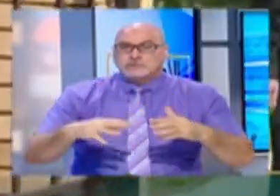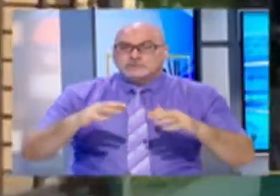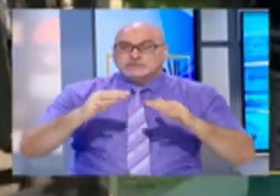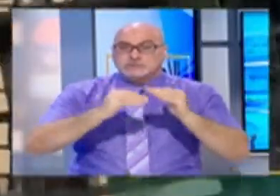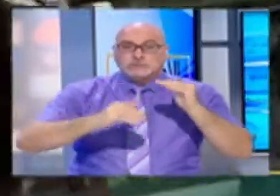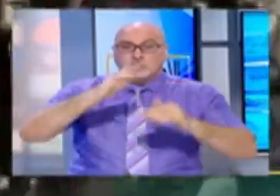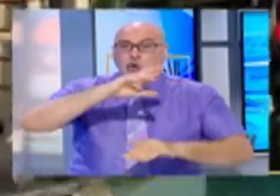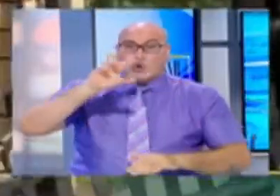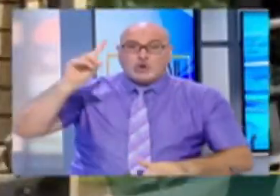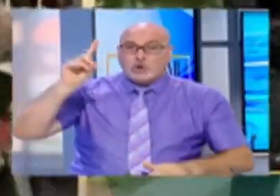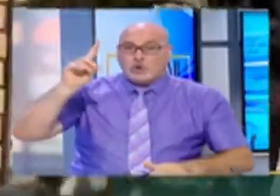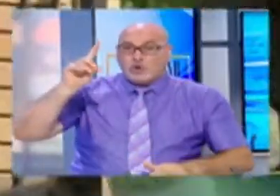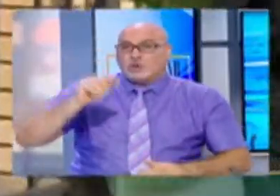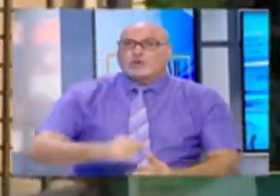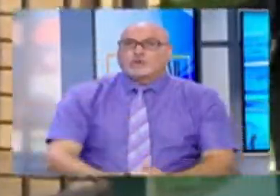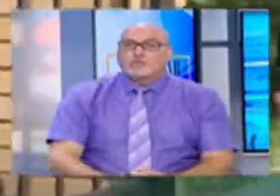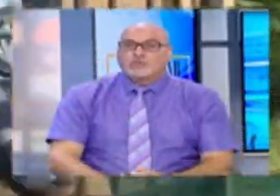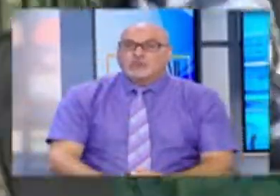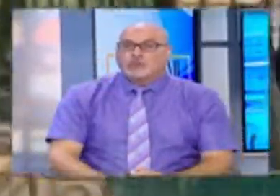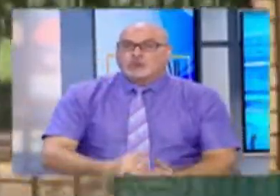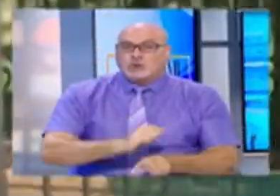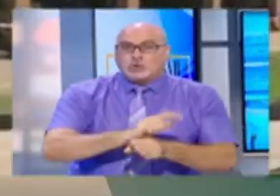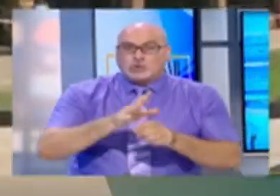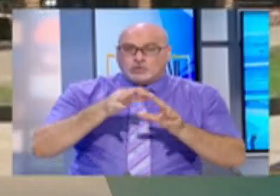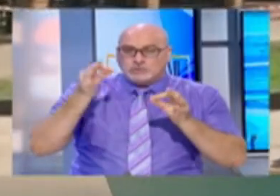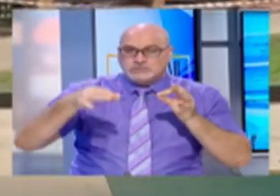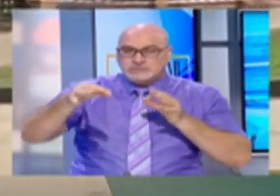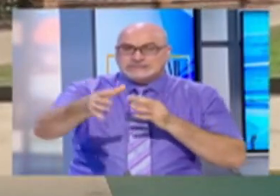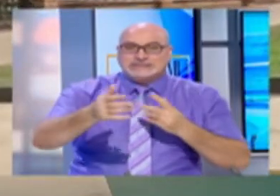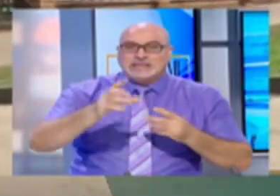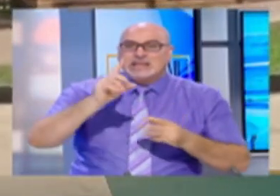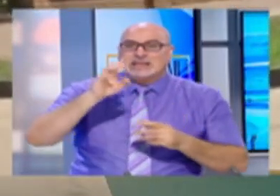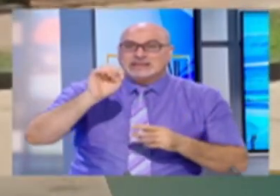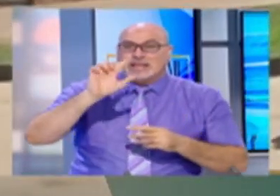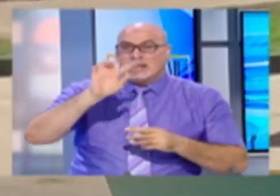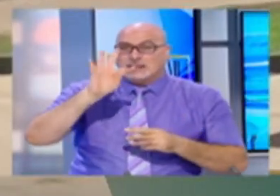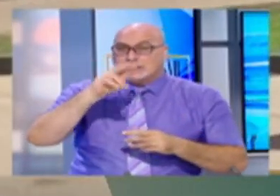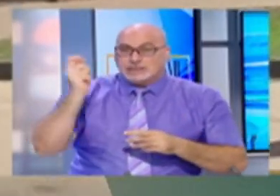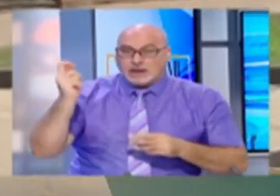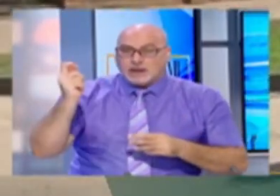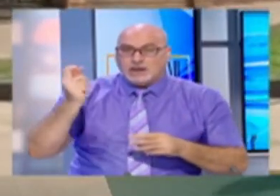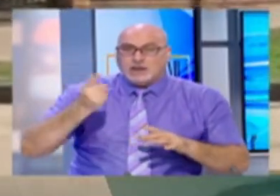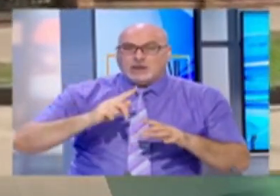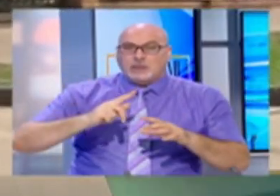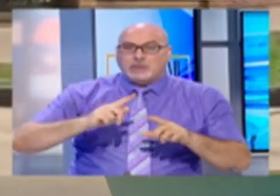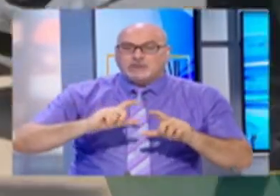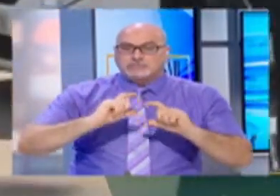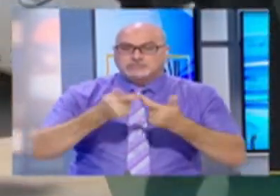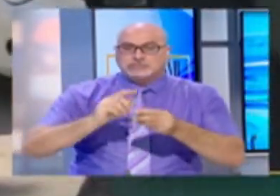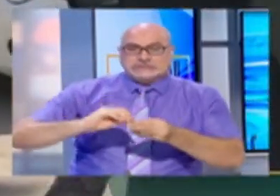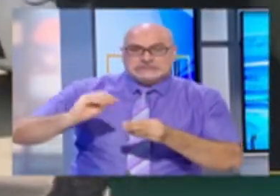الساعات الماضية، علما أن انتشار نسخته المتحورة دلتا أدى إلى عزل